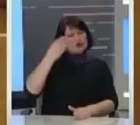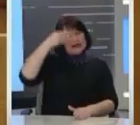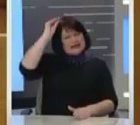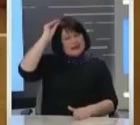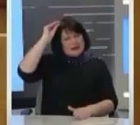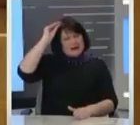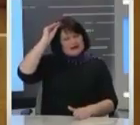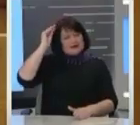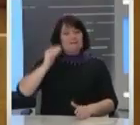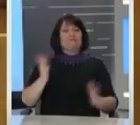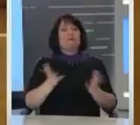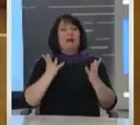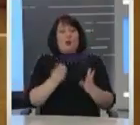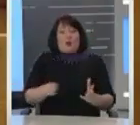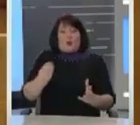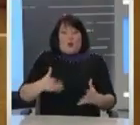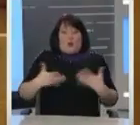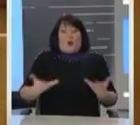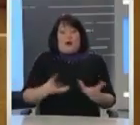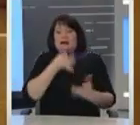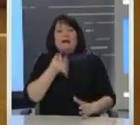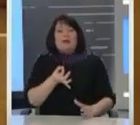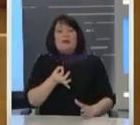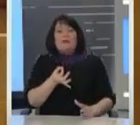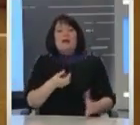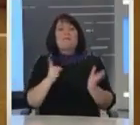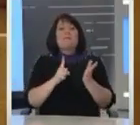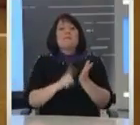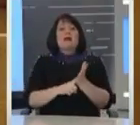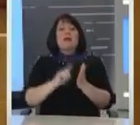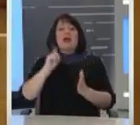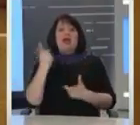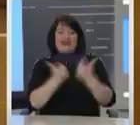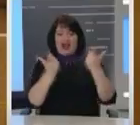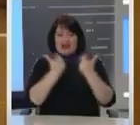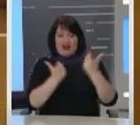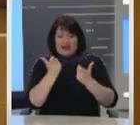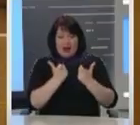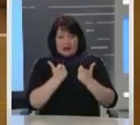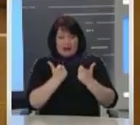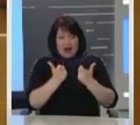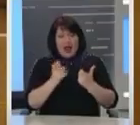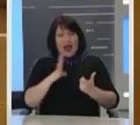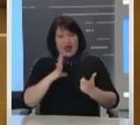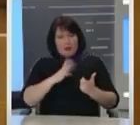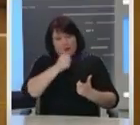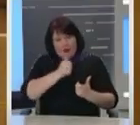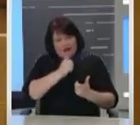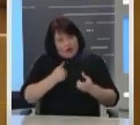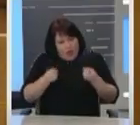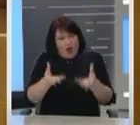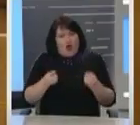στιγμή υπερβολής, χαράς, δεν ξέρω πώς ακριβώς, είπε ότι θα πρέπει να χαριστούν όλα τα δάνεια στους δοκιμαζόμενους Έλληνες. Και